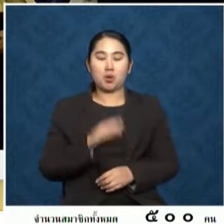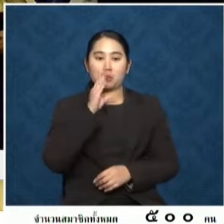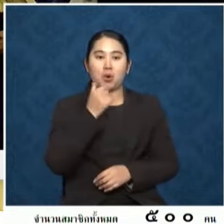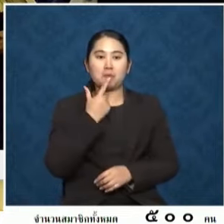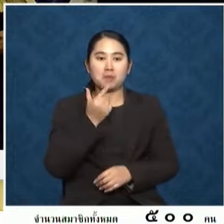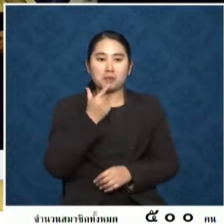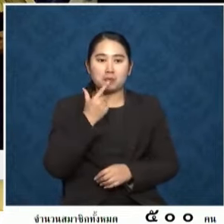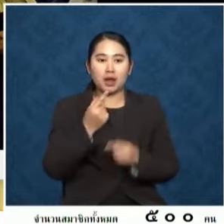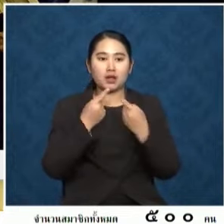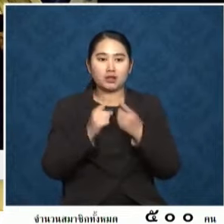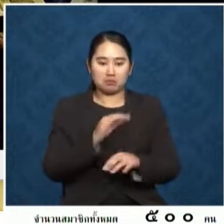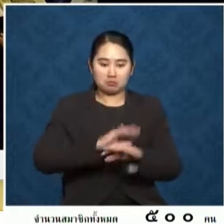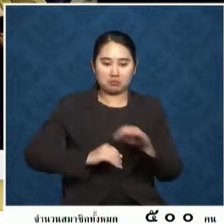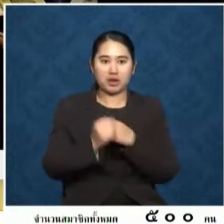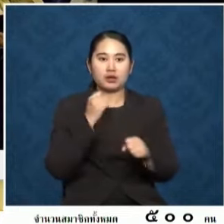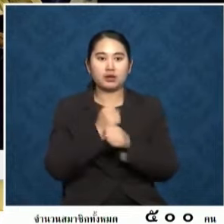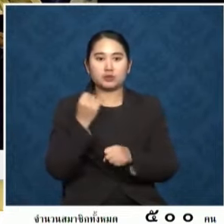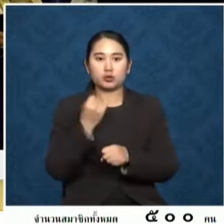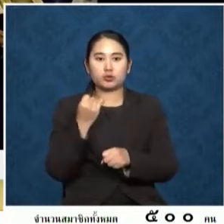แต่ปฏิบัติไม่ดี